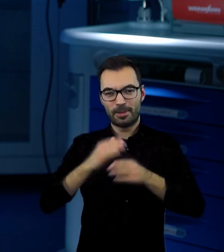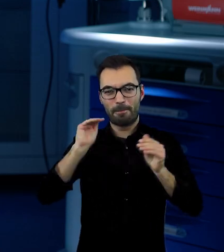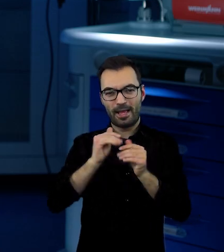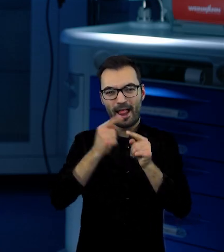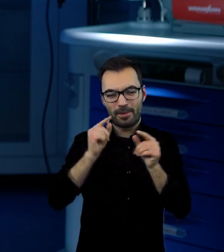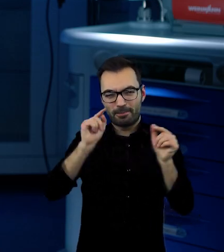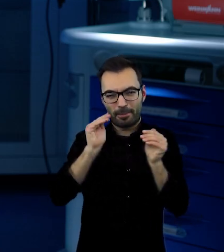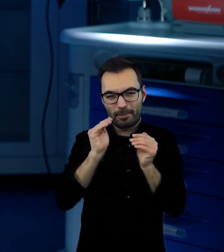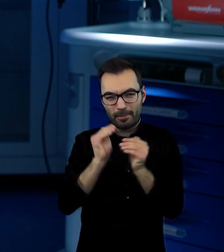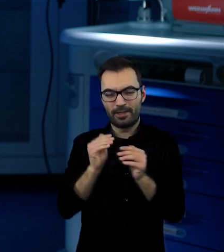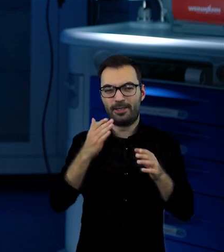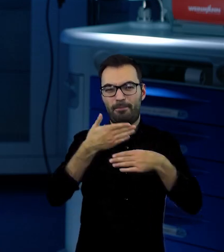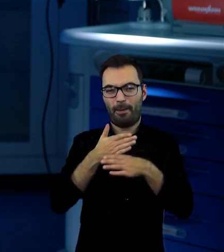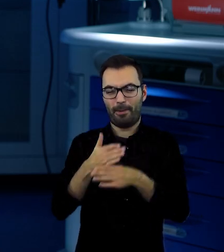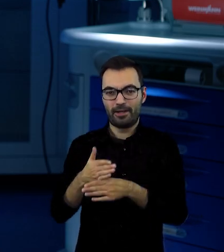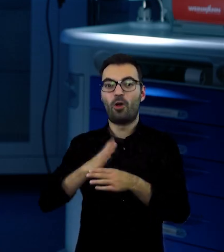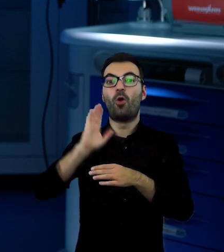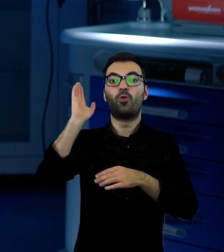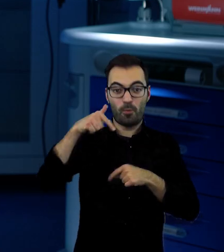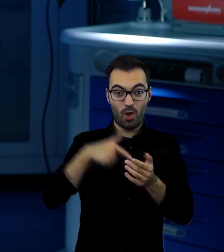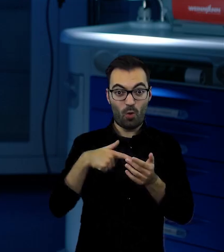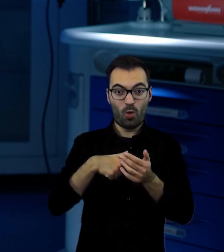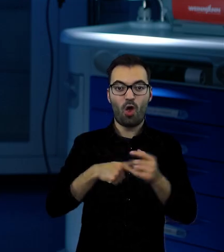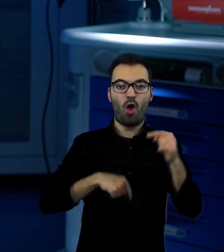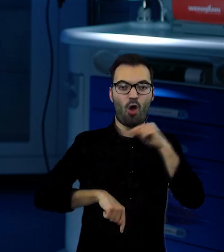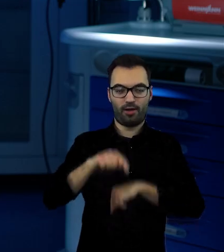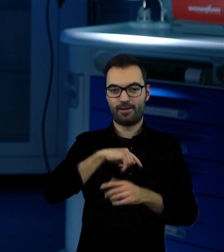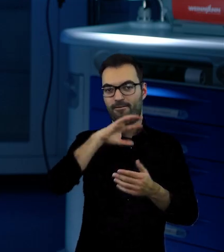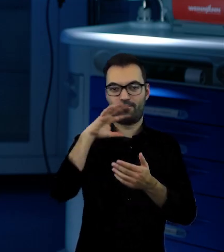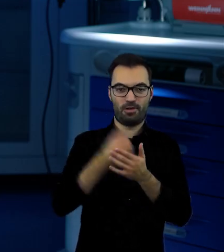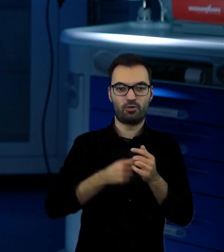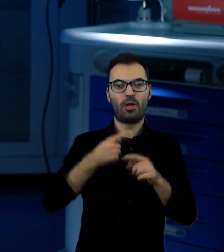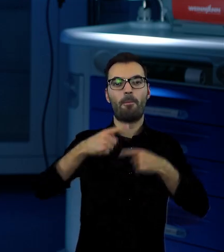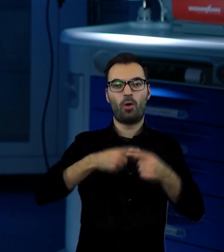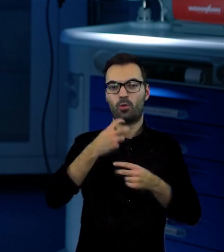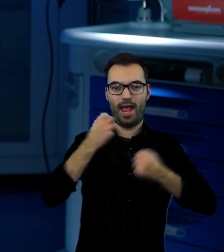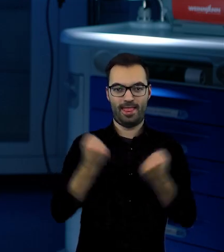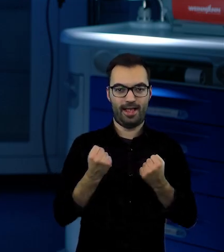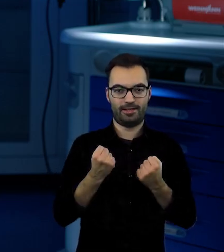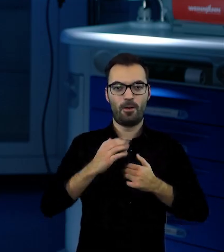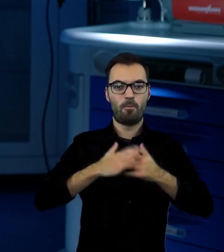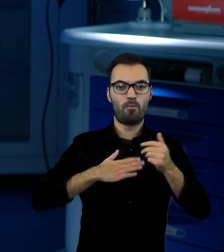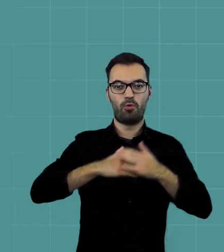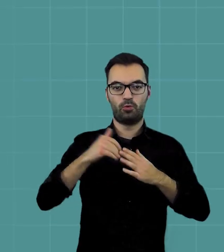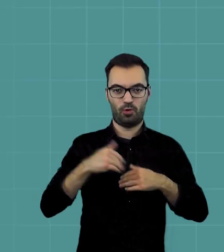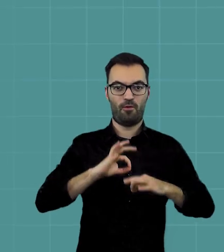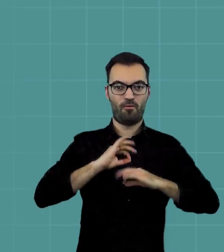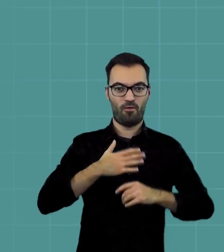cząstki. Dopiero wtedy nasz organizm może je wykorzystać do produkcji energii i budowy własnych tkanek.